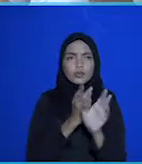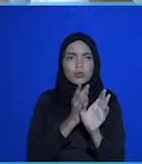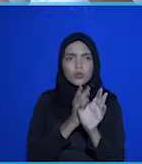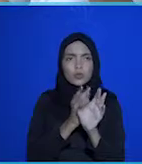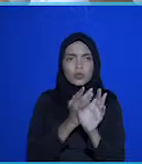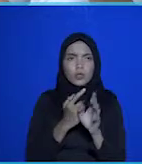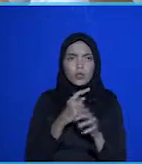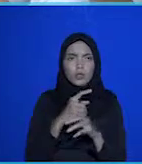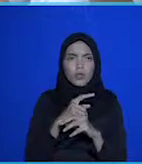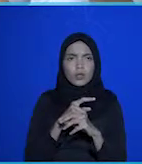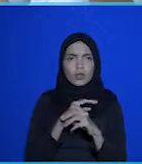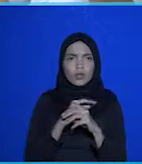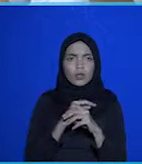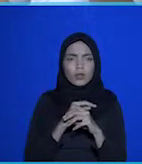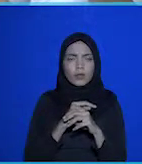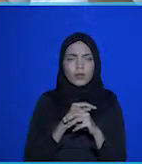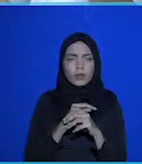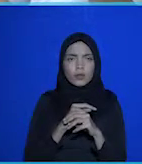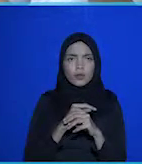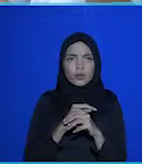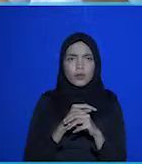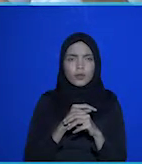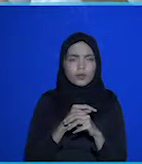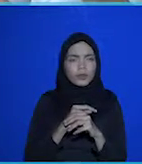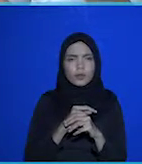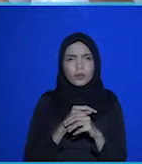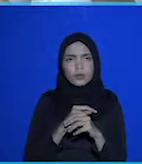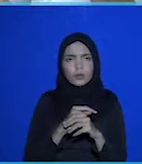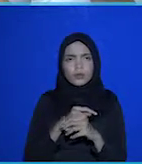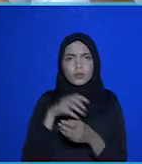dukungan psikososial di lapangan Super Semar Tanjung Lombok Utara.